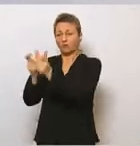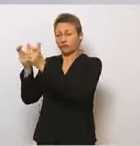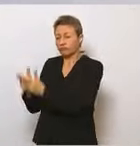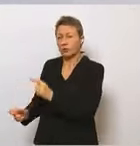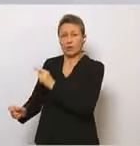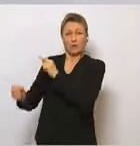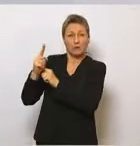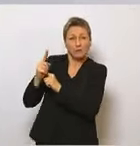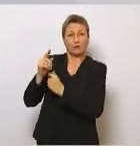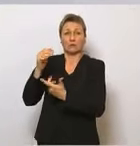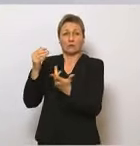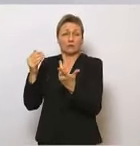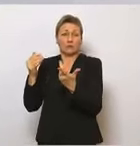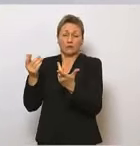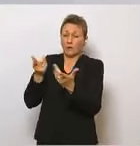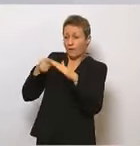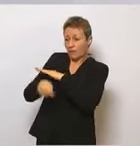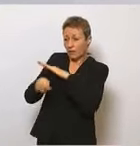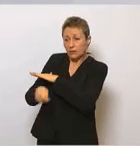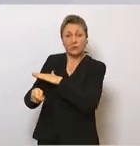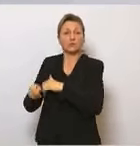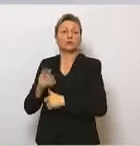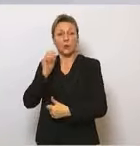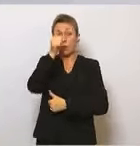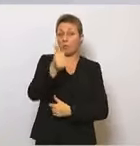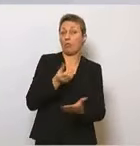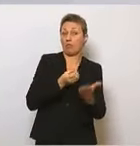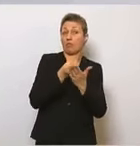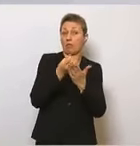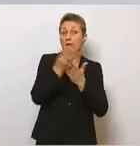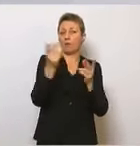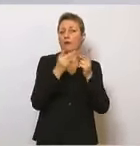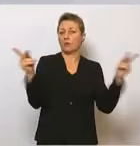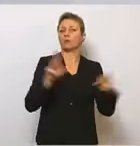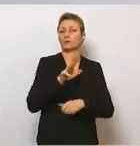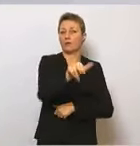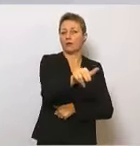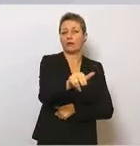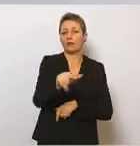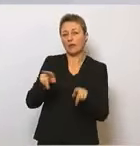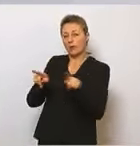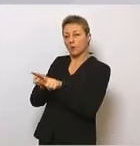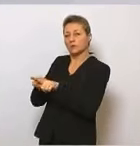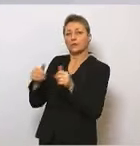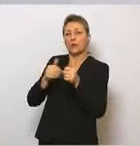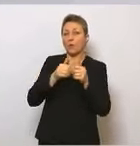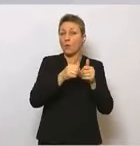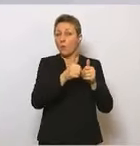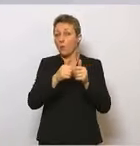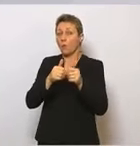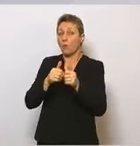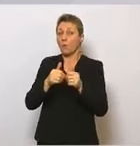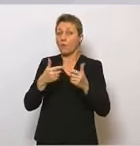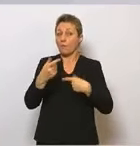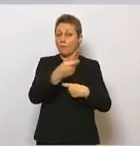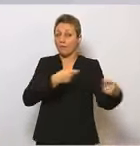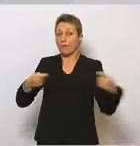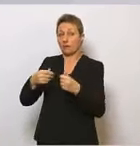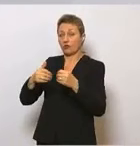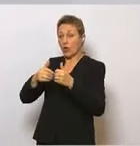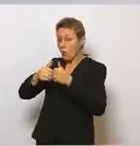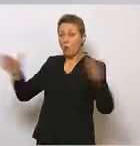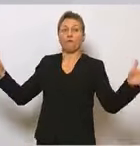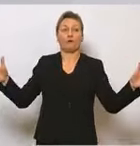soient mieux financées, il y aura des annonces qu'on fera demain sur le sujet. On doit faire aussi en sorte d'ouvrir ce marché pour